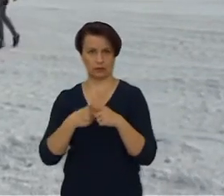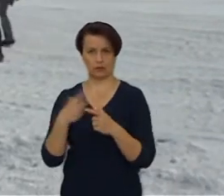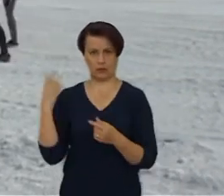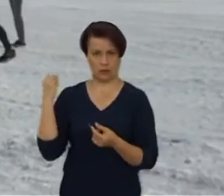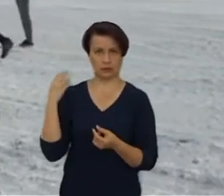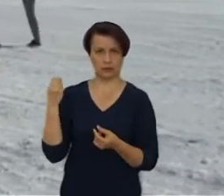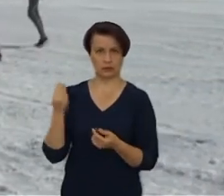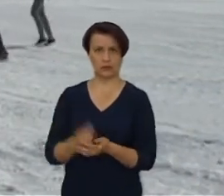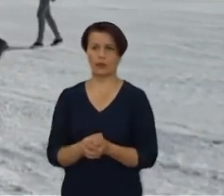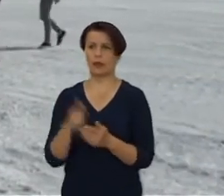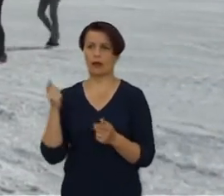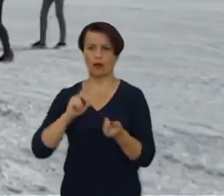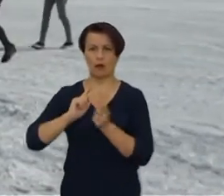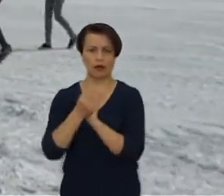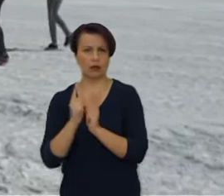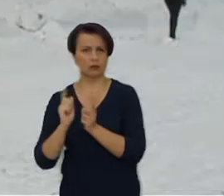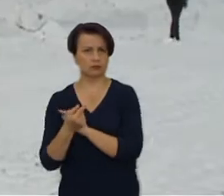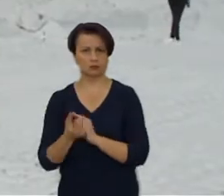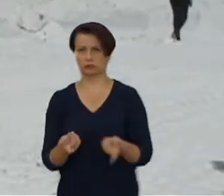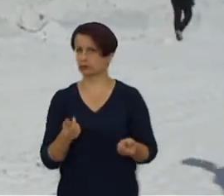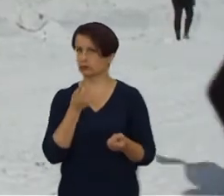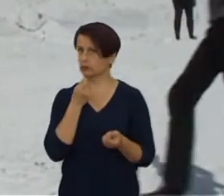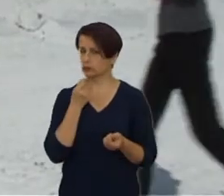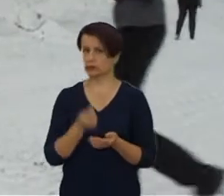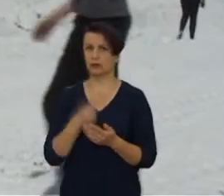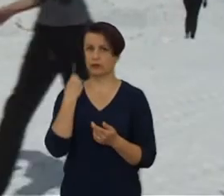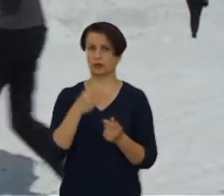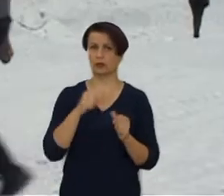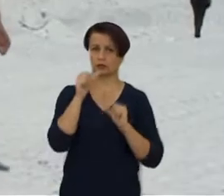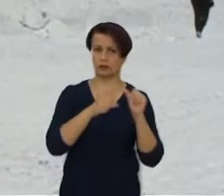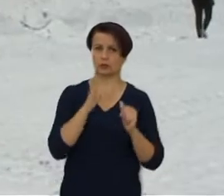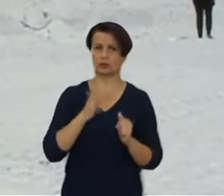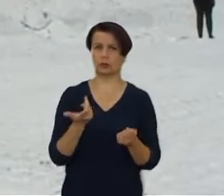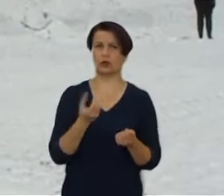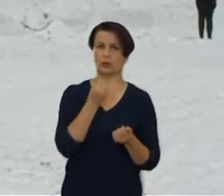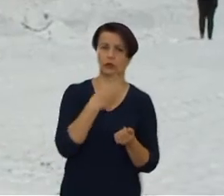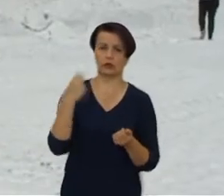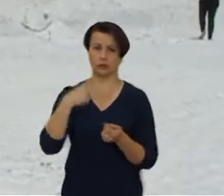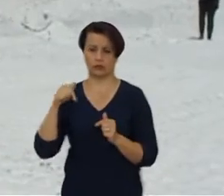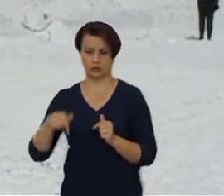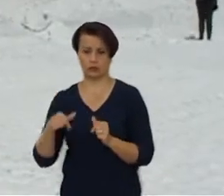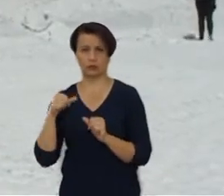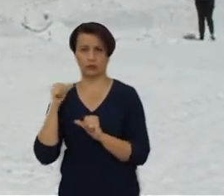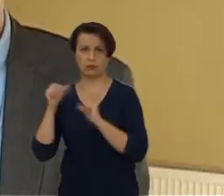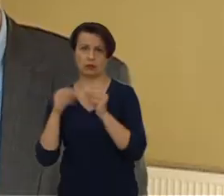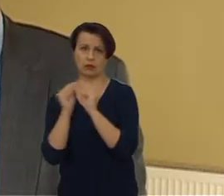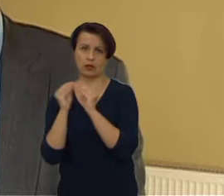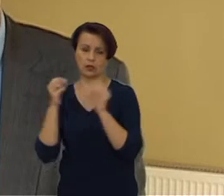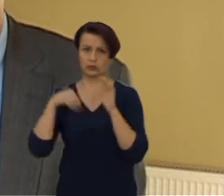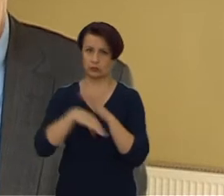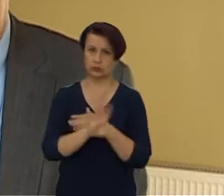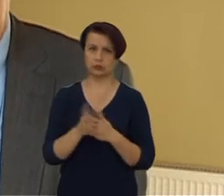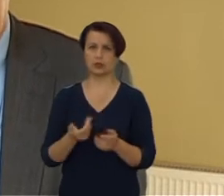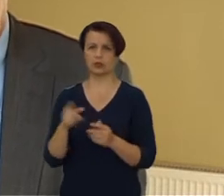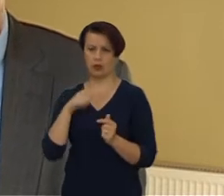47 metus. Tai kaita yra nedidelė, vienais metais būna 15-20 žmonių, šiemet, pavyzdžiui, bus apie 10 žmonių, tik